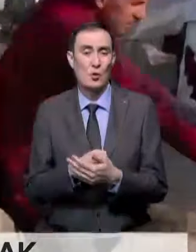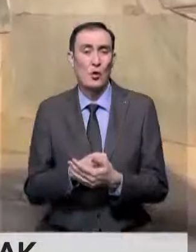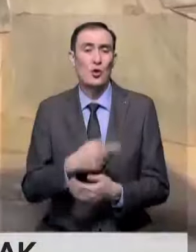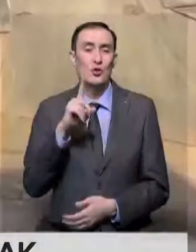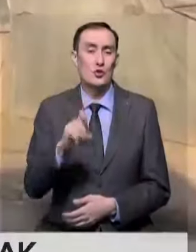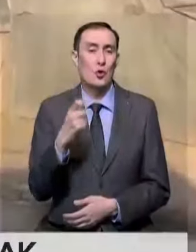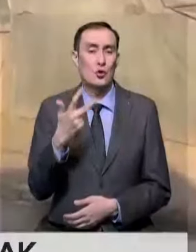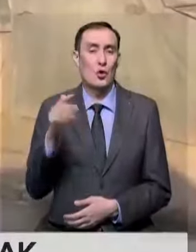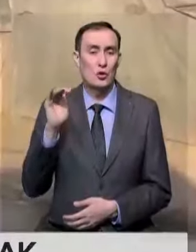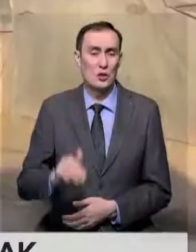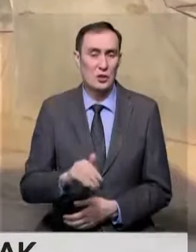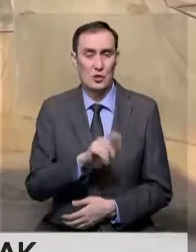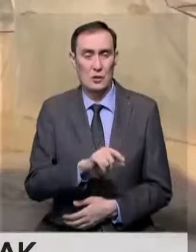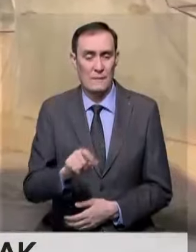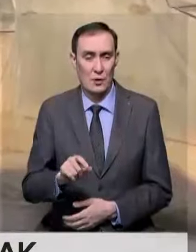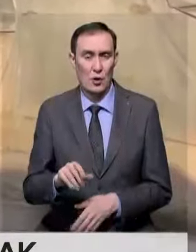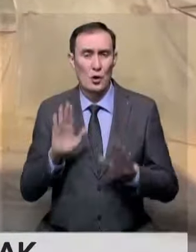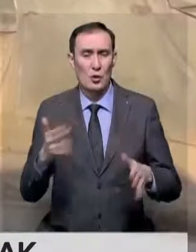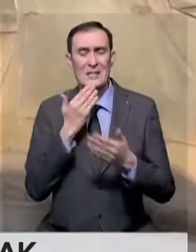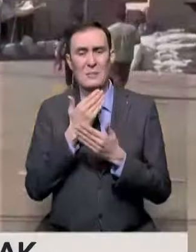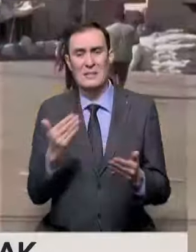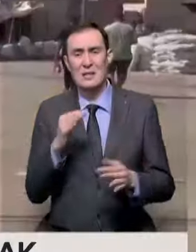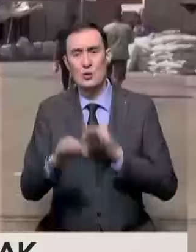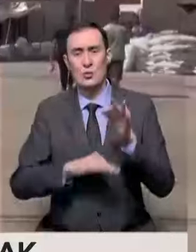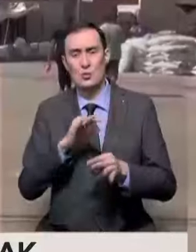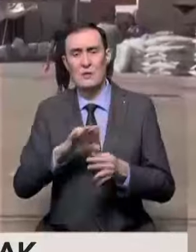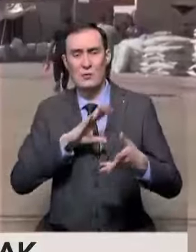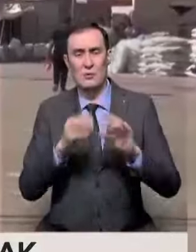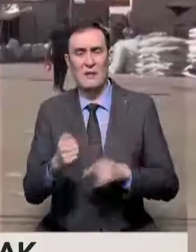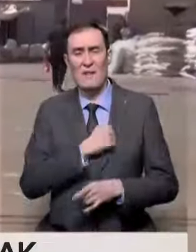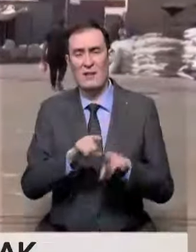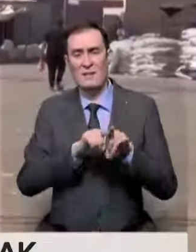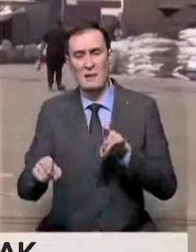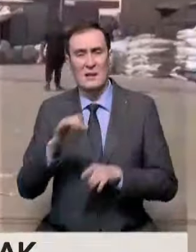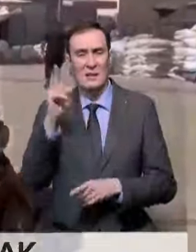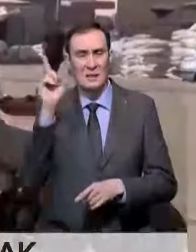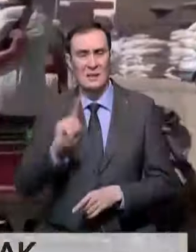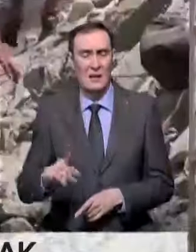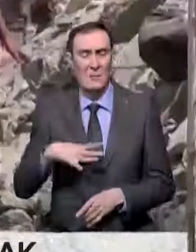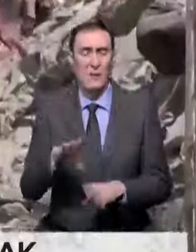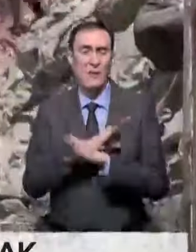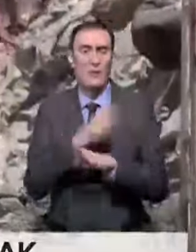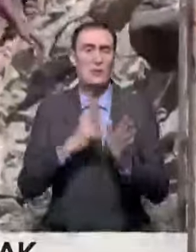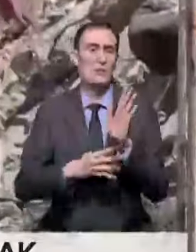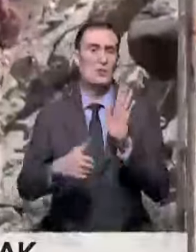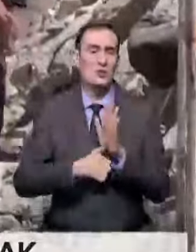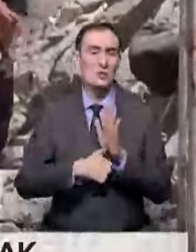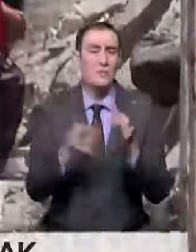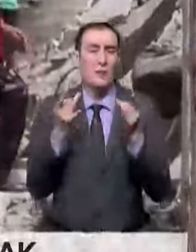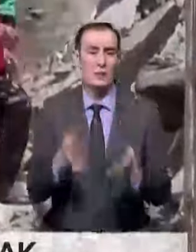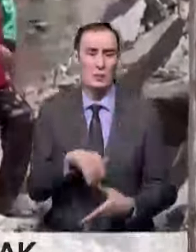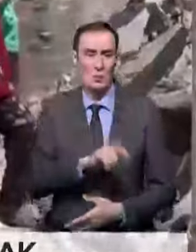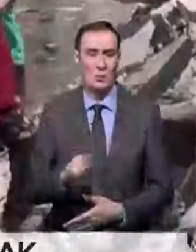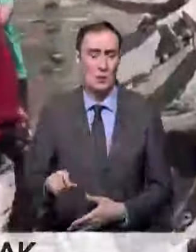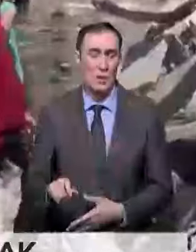достигло 103.000 человек только за последние сутки в результате военных действий цахал погибли 96 мирных